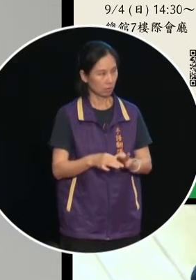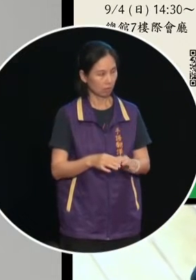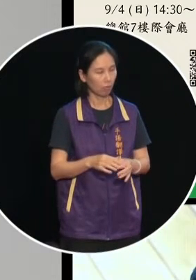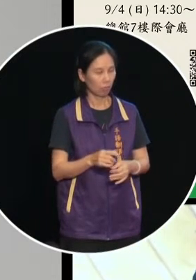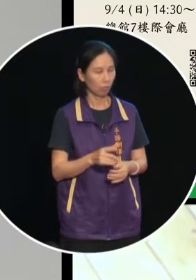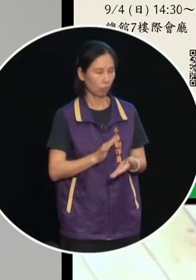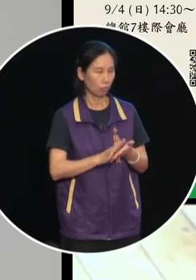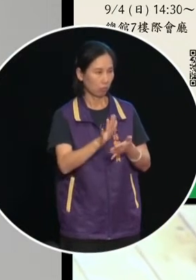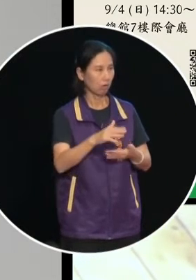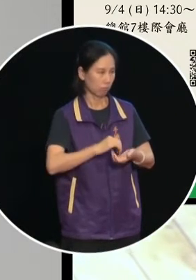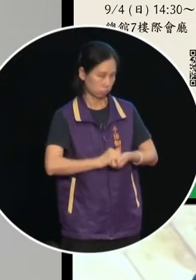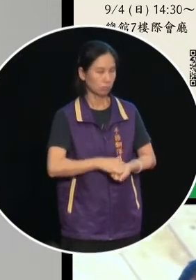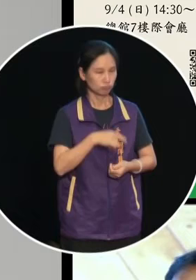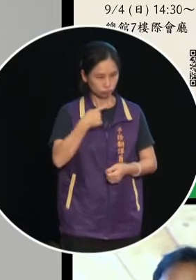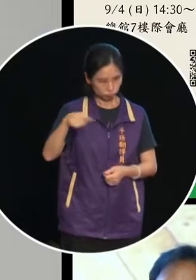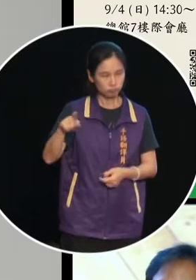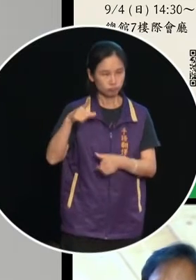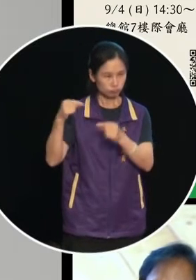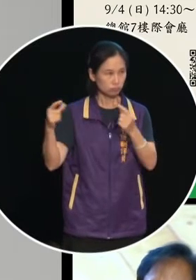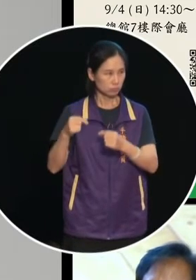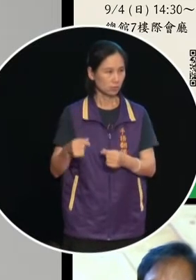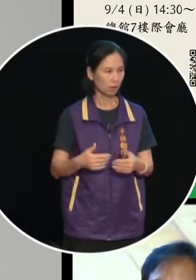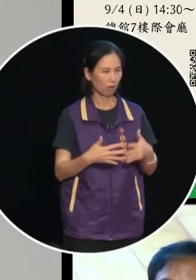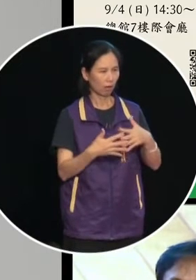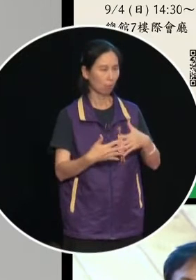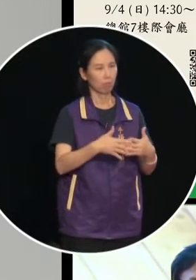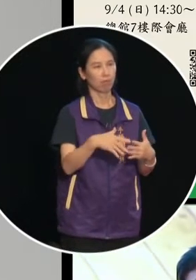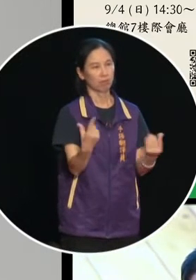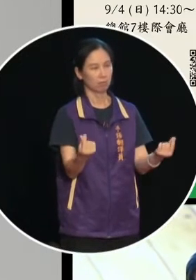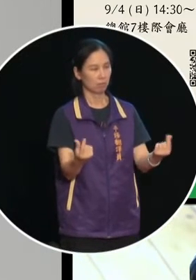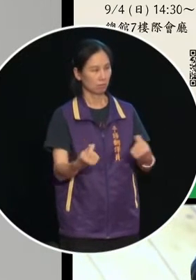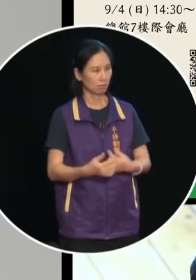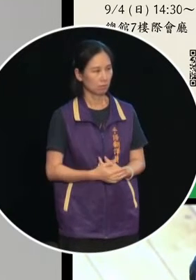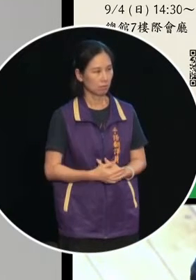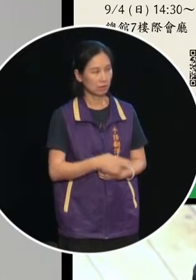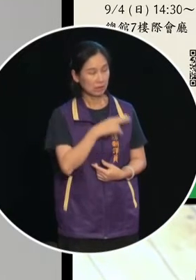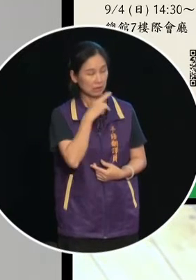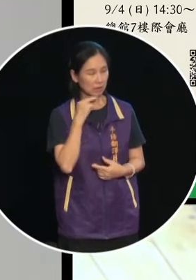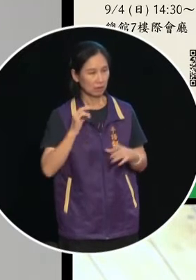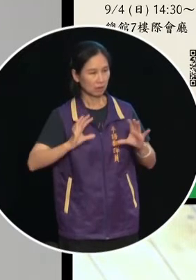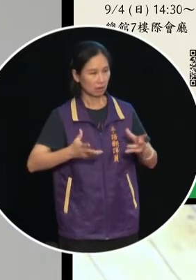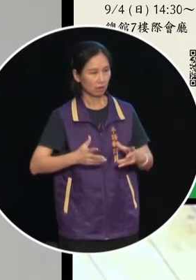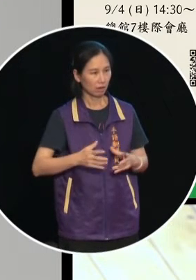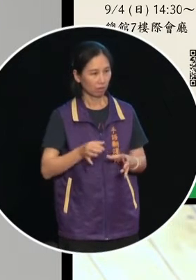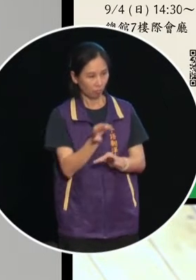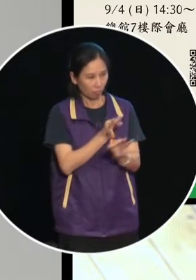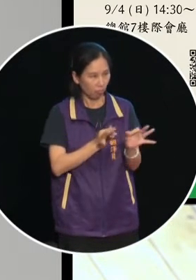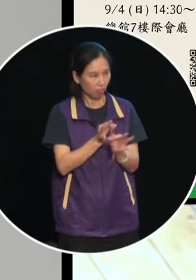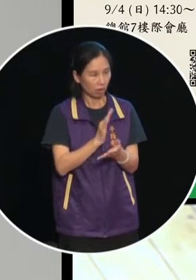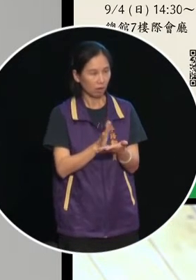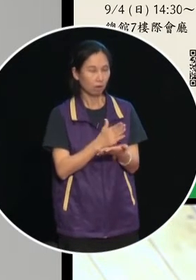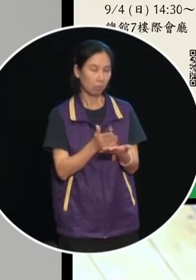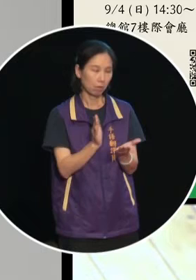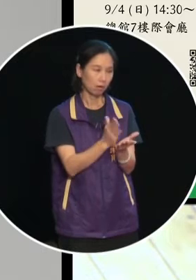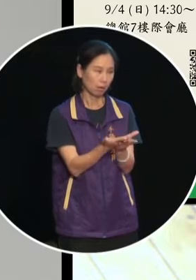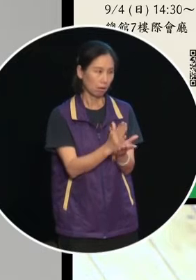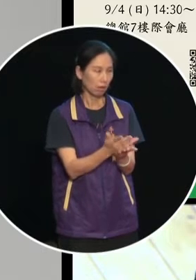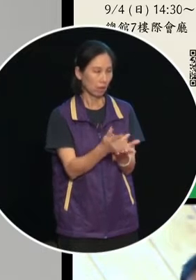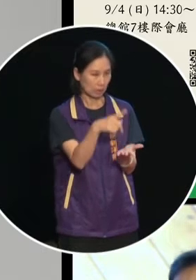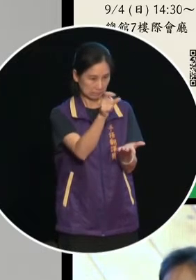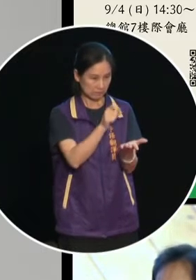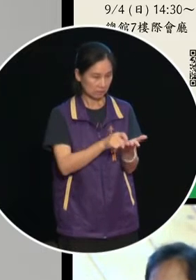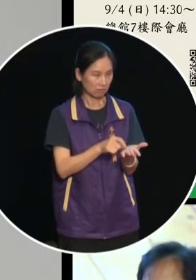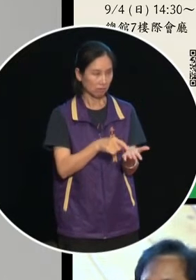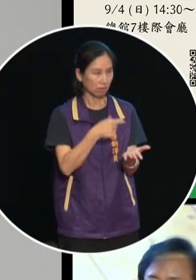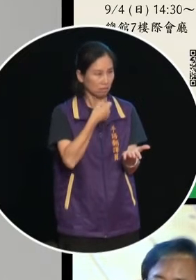本。美国也是一样，然后英国的经济杂志 Economist 写了